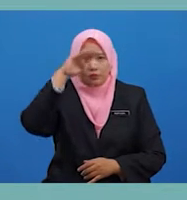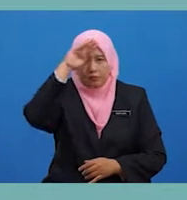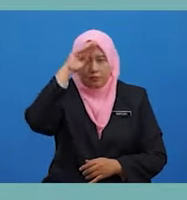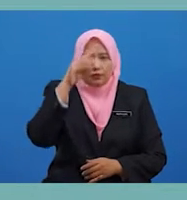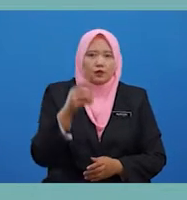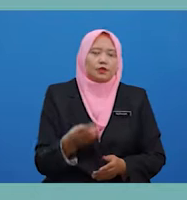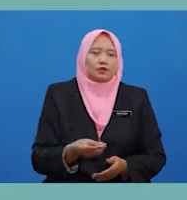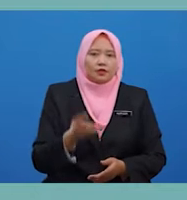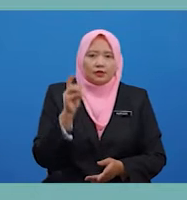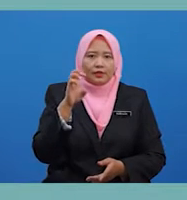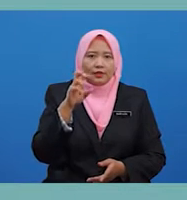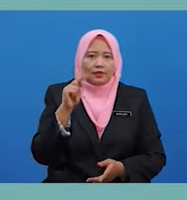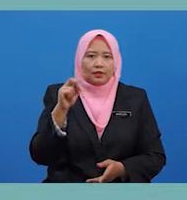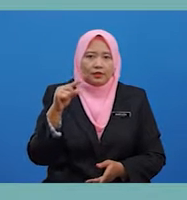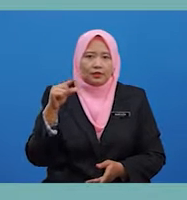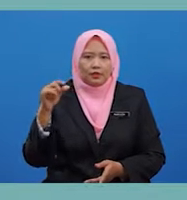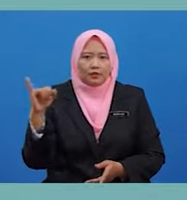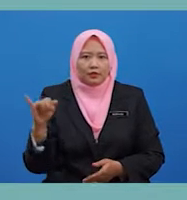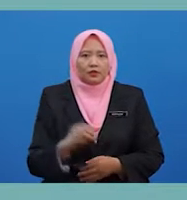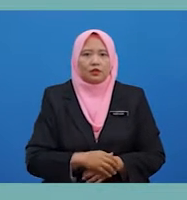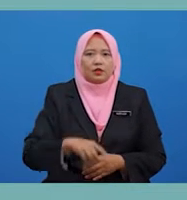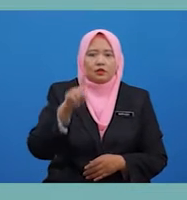100,722 kes, keracunan makanan